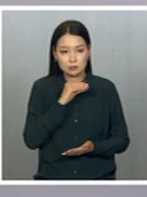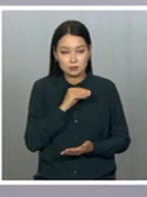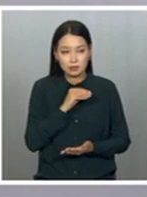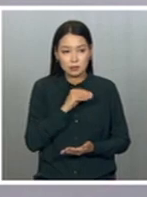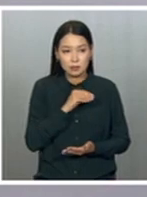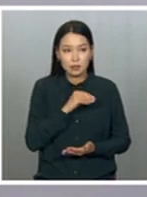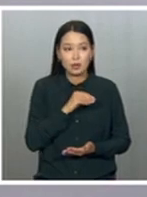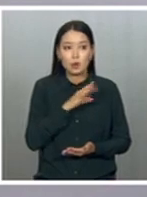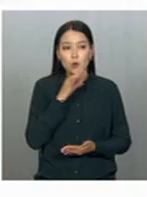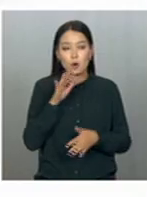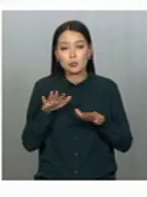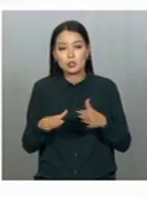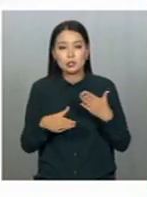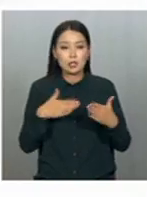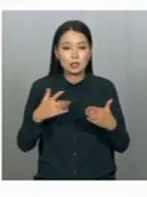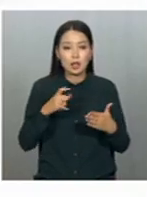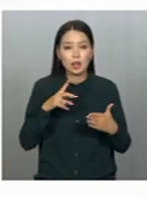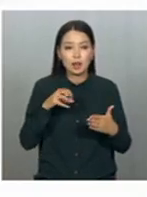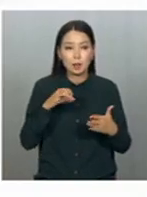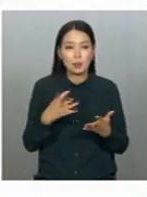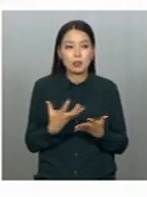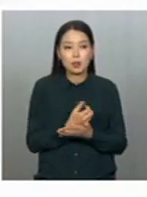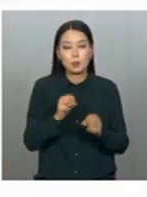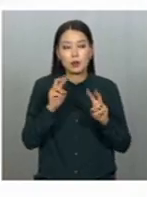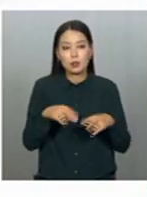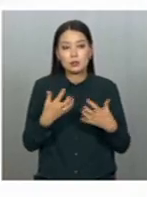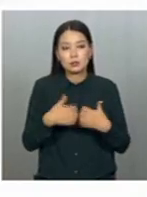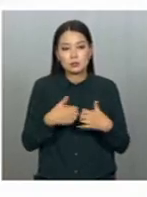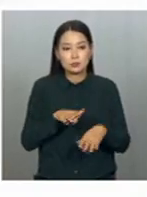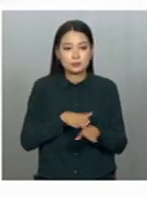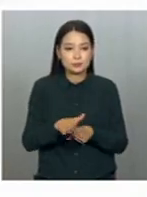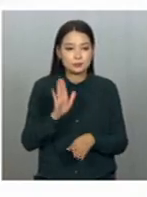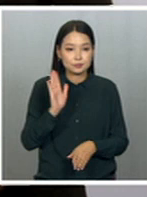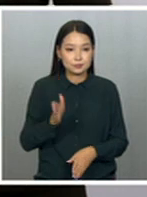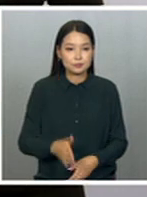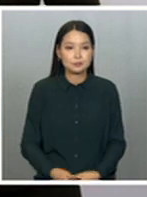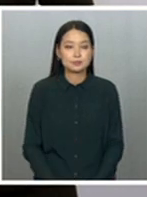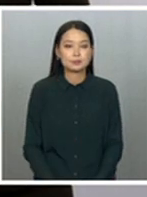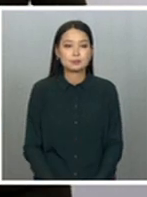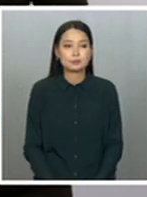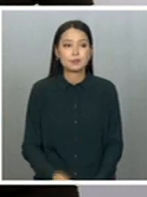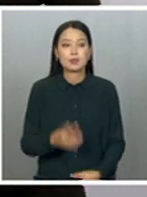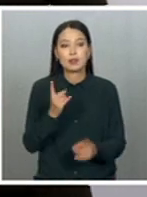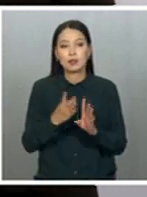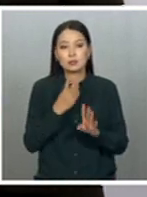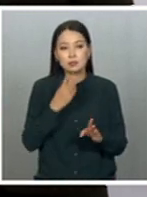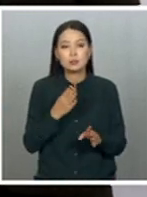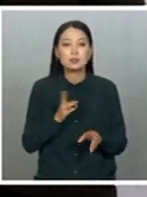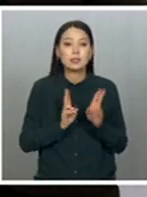Көп жақтардың элементтерін табуға арналған есептер шығаруды үйренесіз. Алдымен